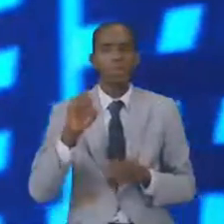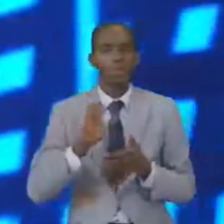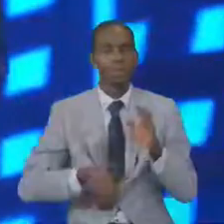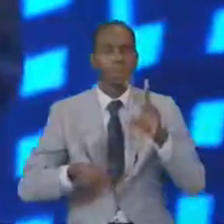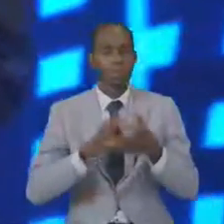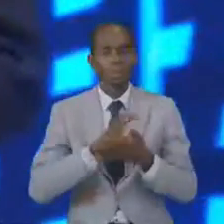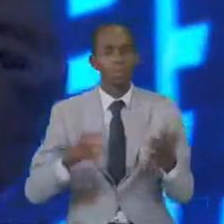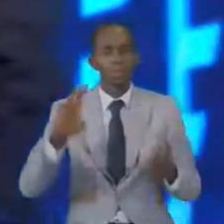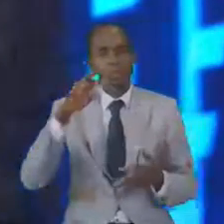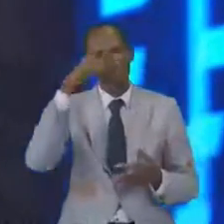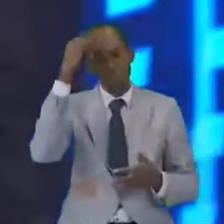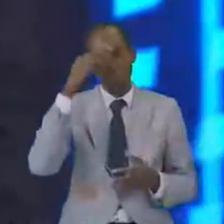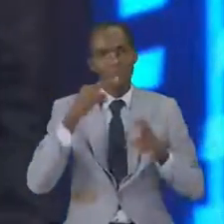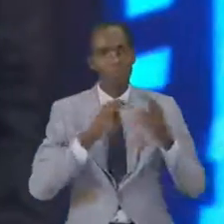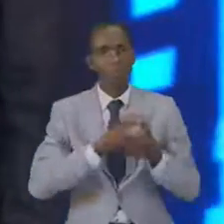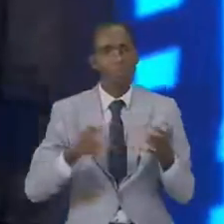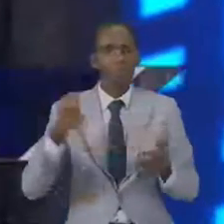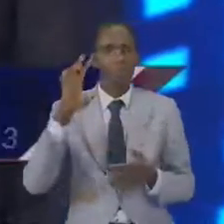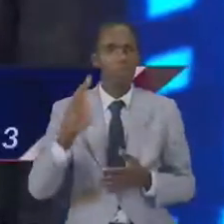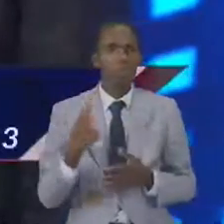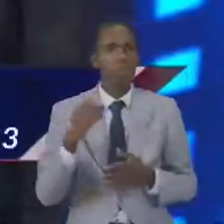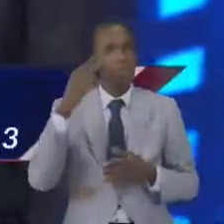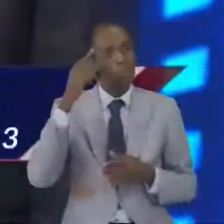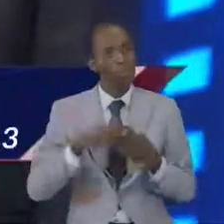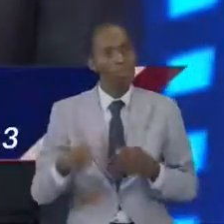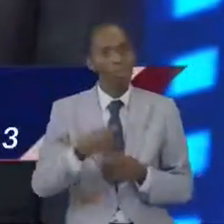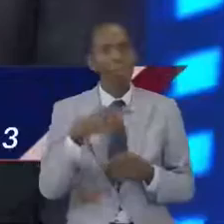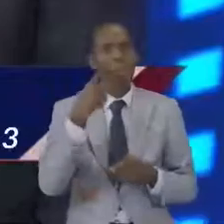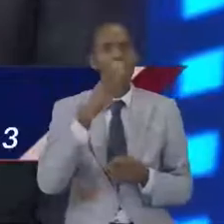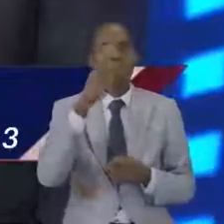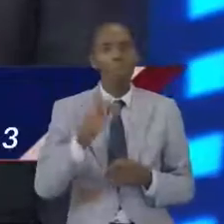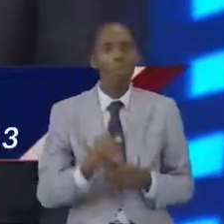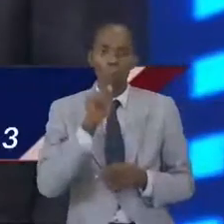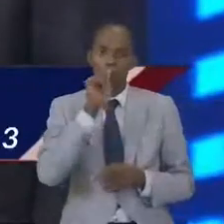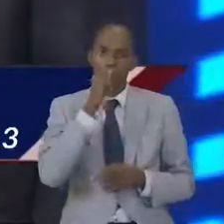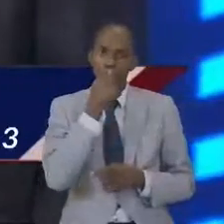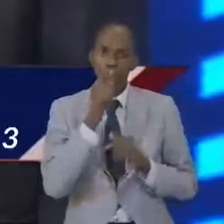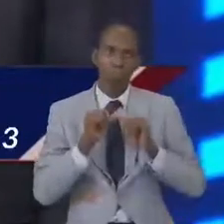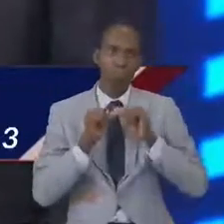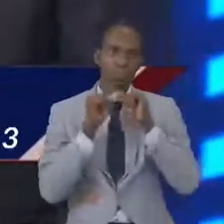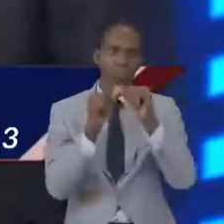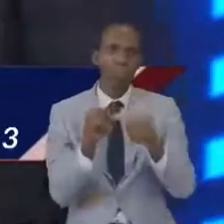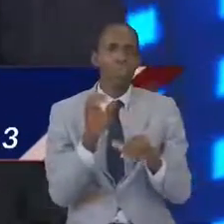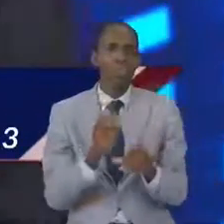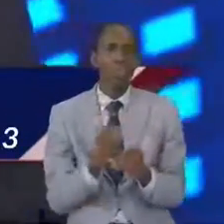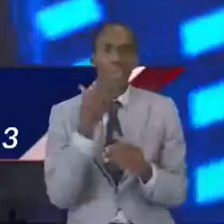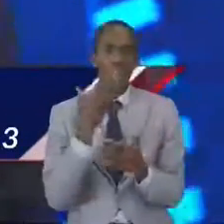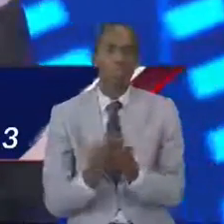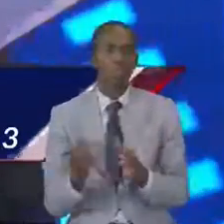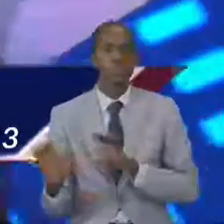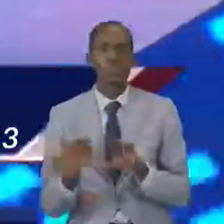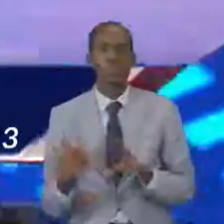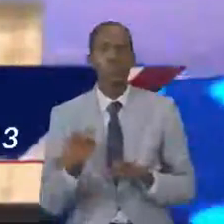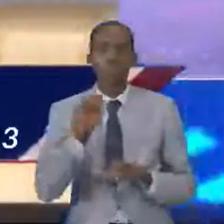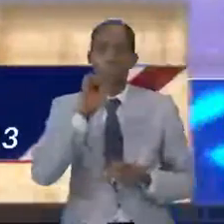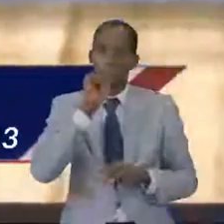chapitre 2 verset 7 ils étaient tous dans l'étonnement romain chapitre